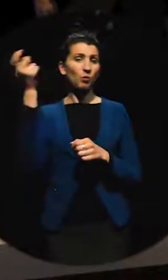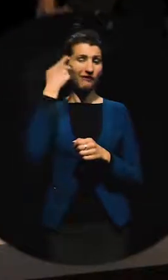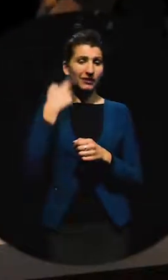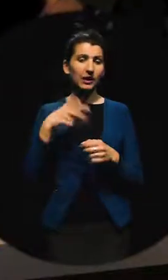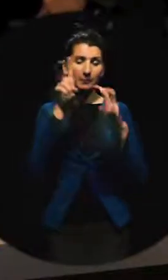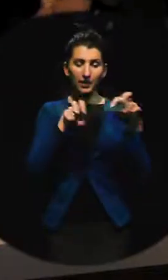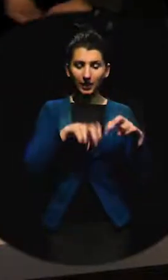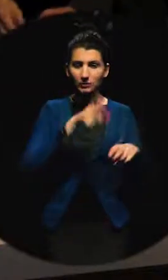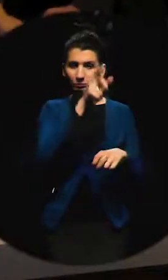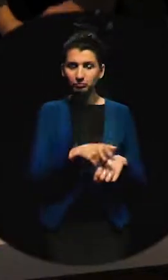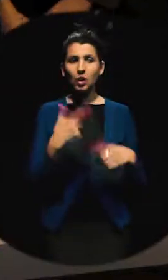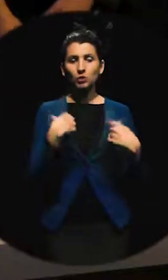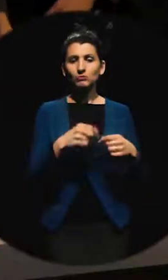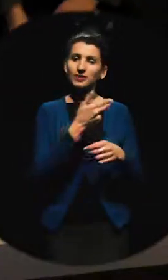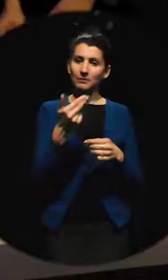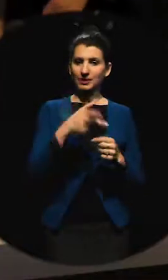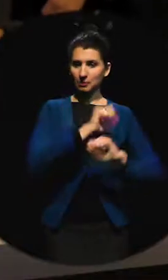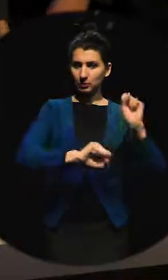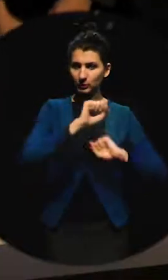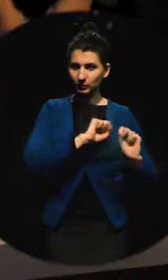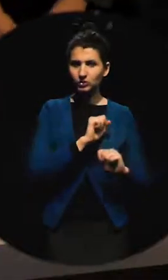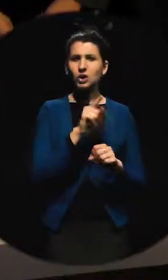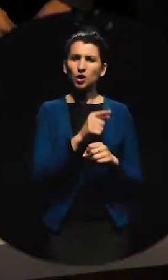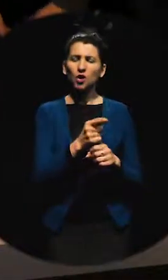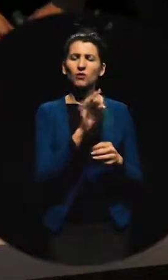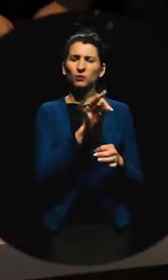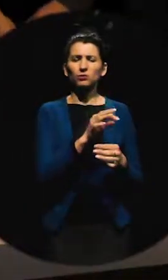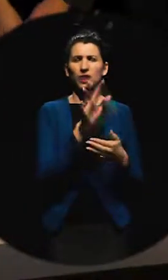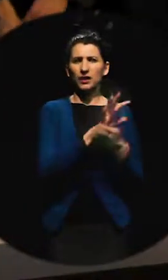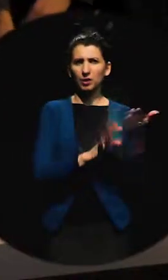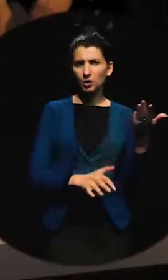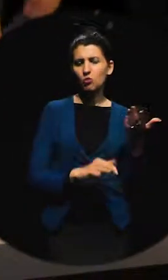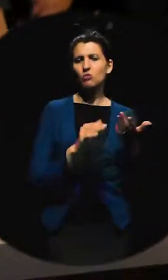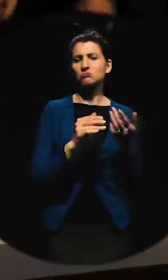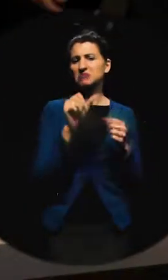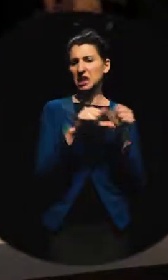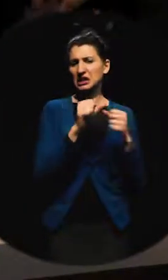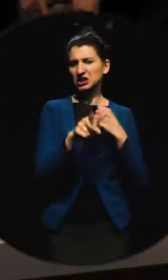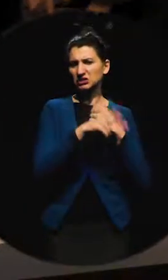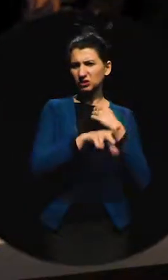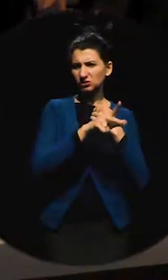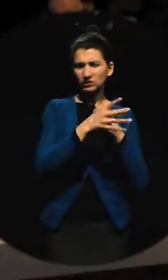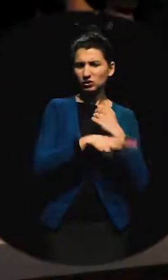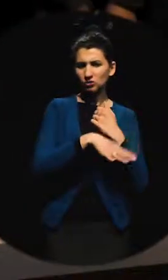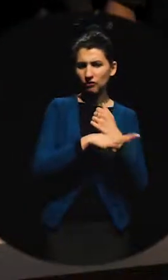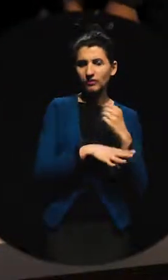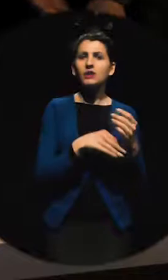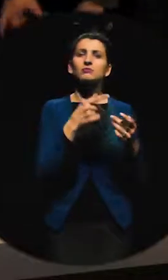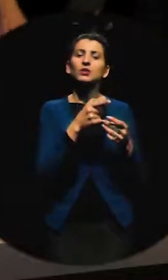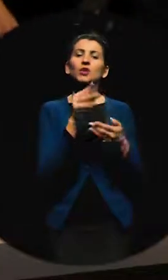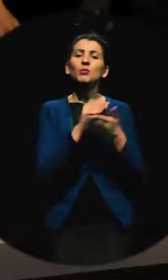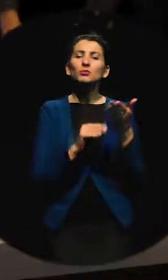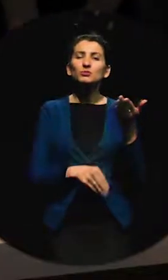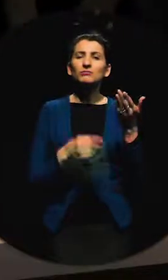o niepełnosprawności, w jednym ze swoich wczesnych artykułów z lat 90. pokazuje, że w latach 70. i